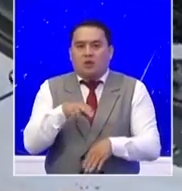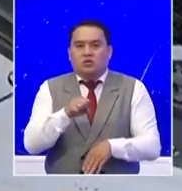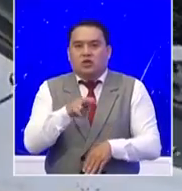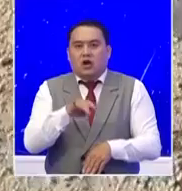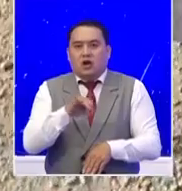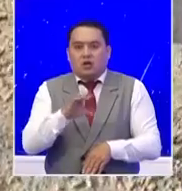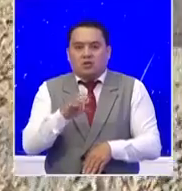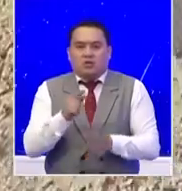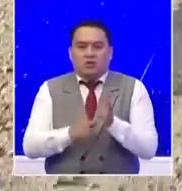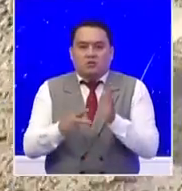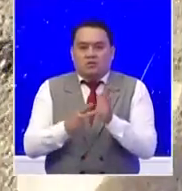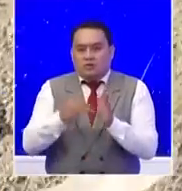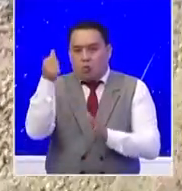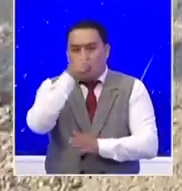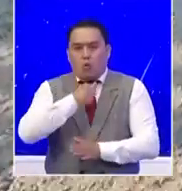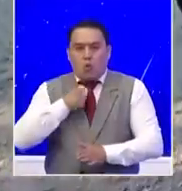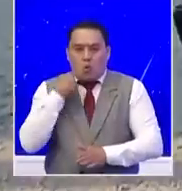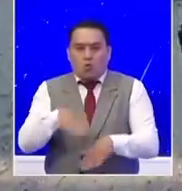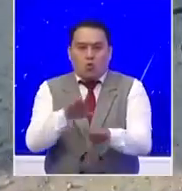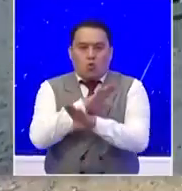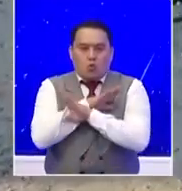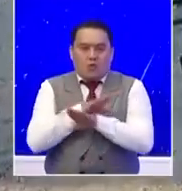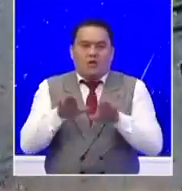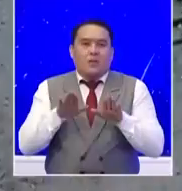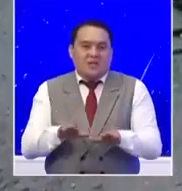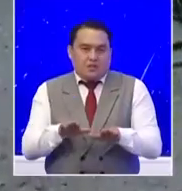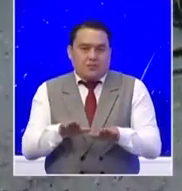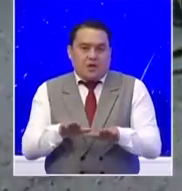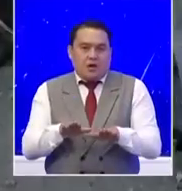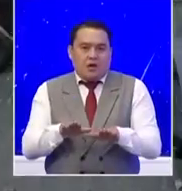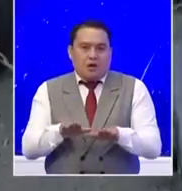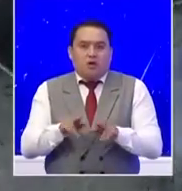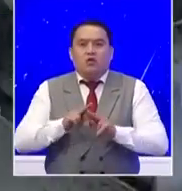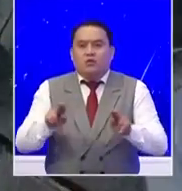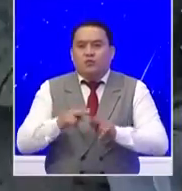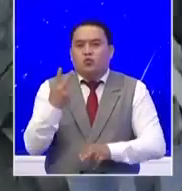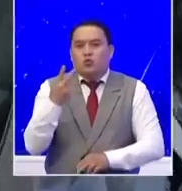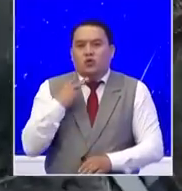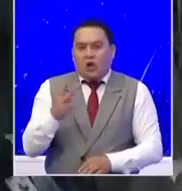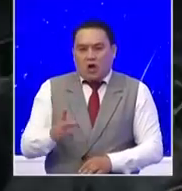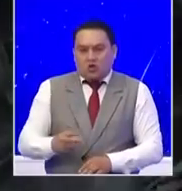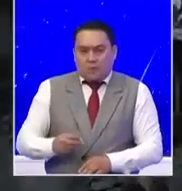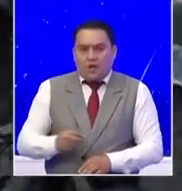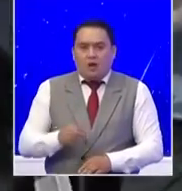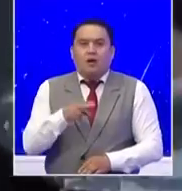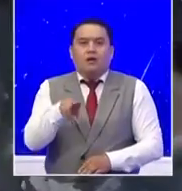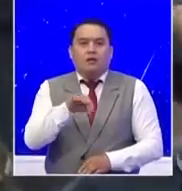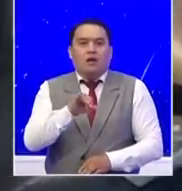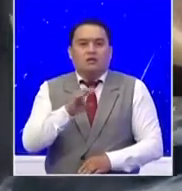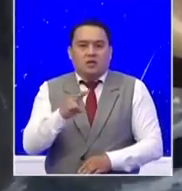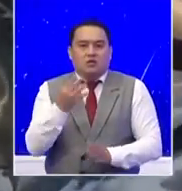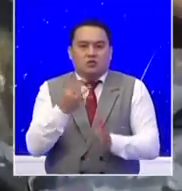Жангазиев 1978 года рождения скончался на месте. Он воспитывал двух дочерей. Сержант полиции Дастан